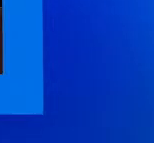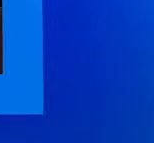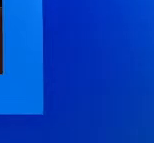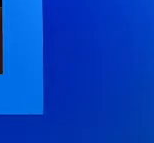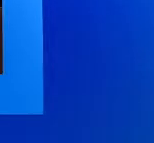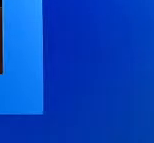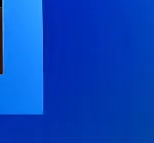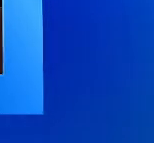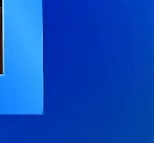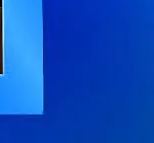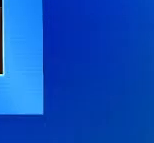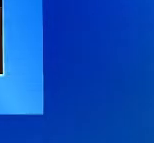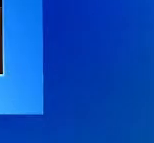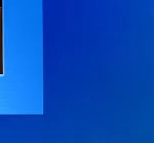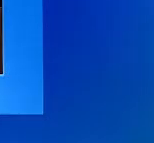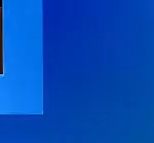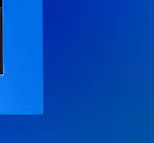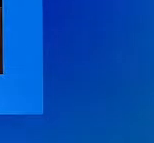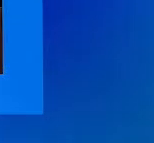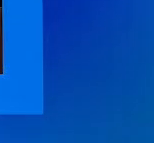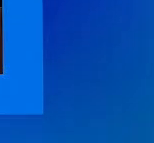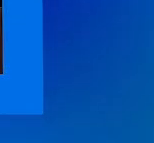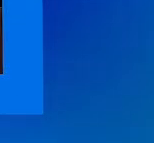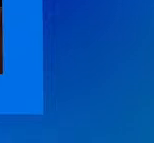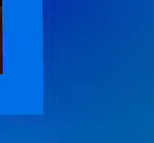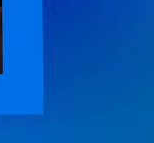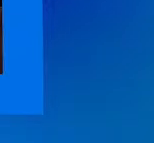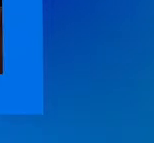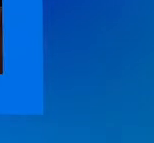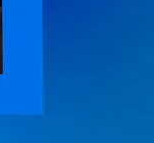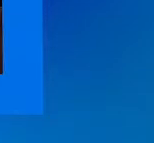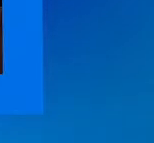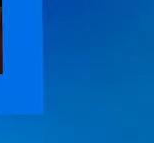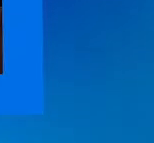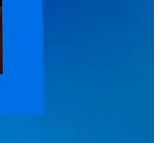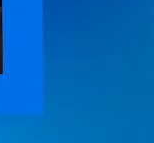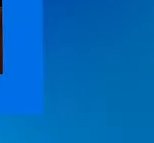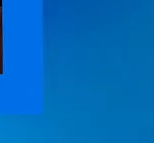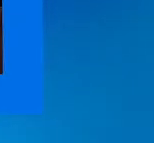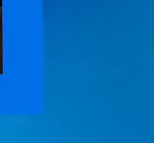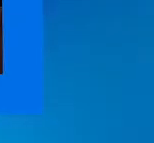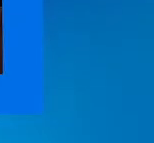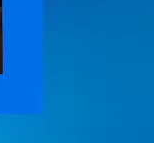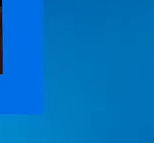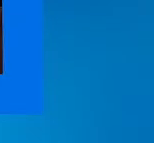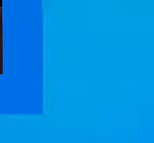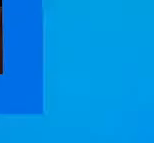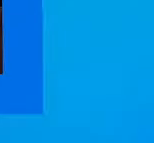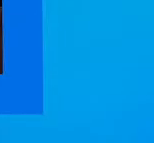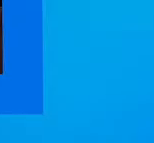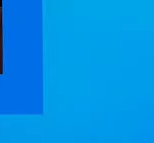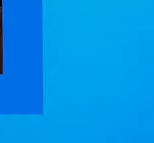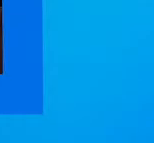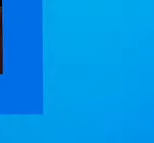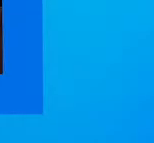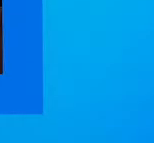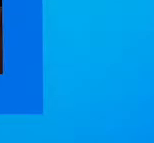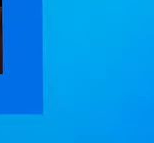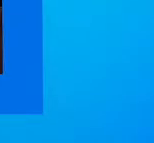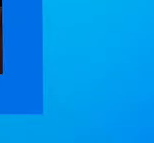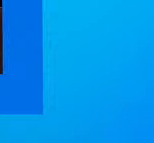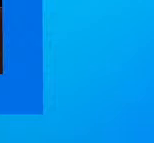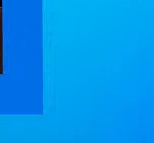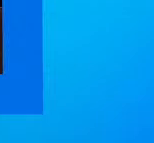am et nous déclarons maintenant que la paix de Dieu soit partout dans l'Afrique et